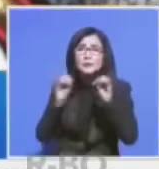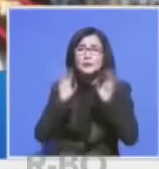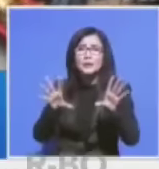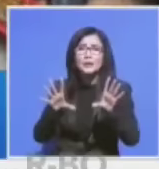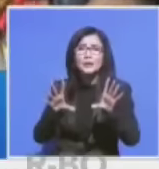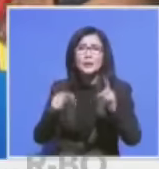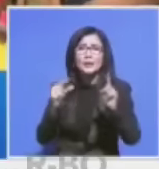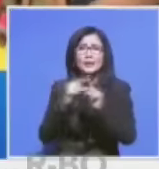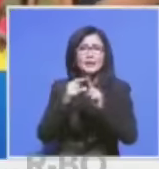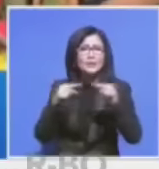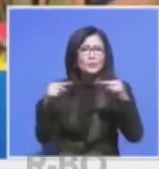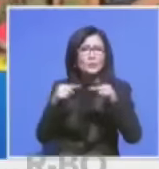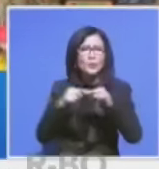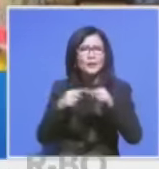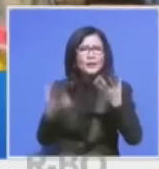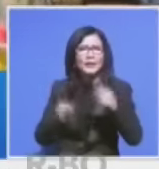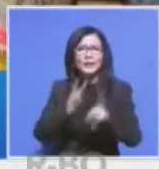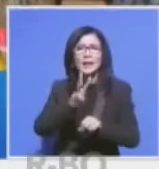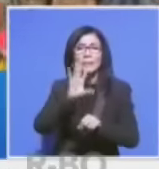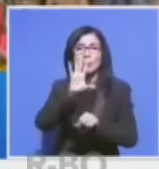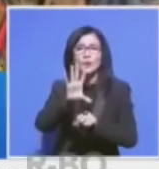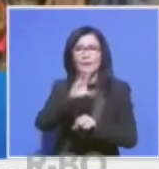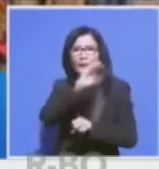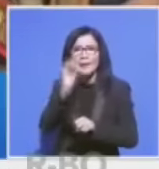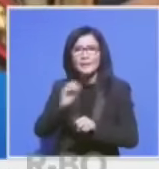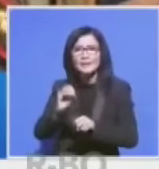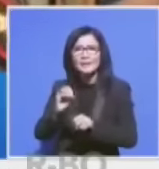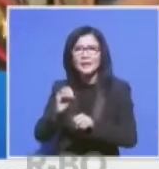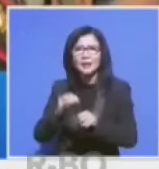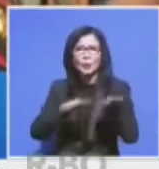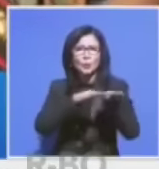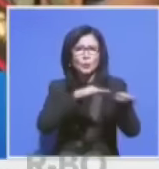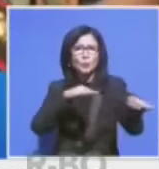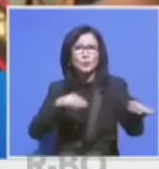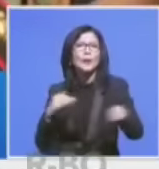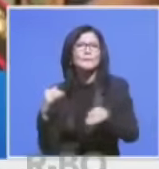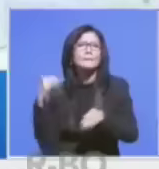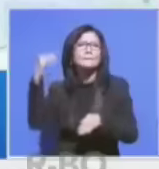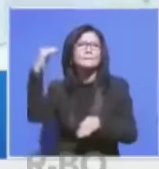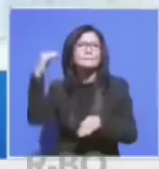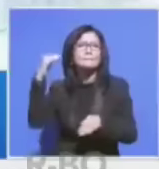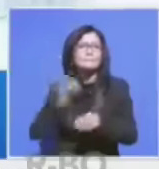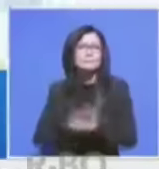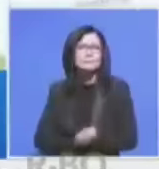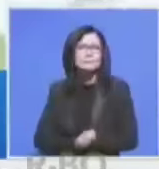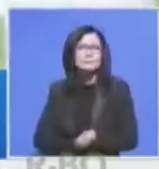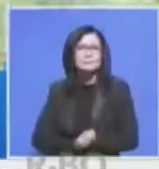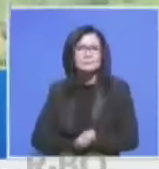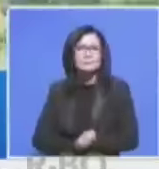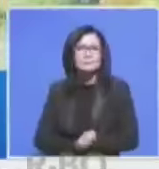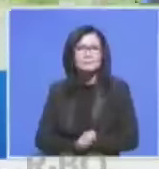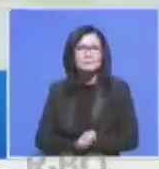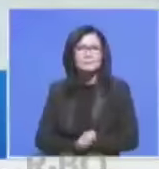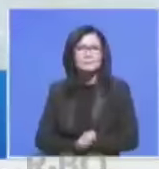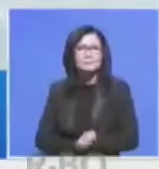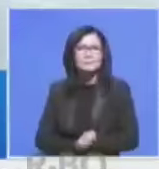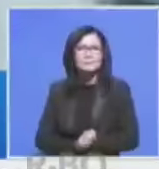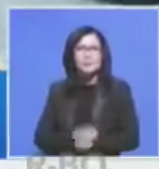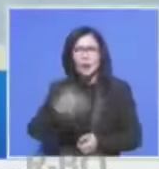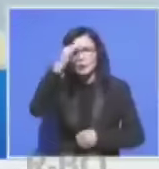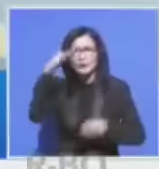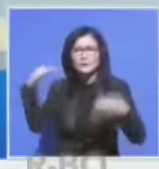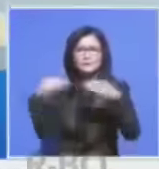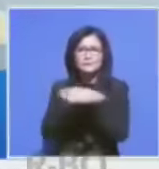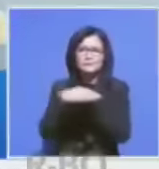Perhubungan sekitar 35% peningkatan di Jalan Tamrin dengan adanya pembebasan sepeda motor. Pihak Ditlantas masih